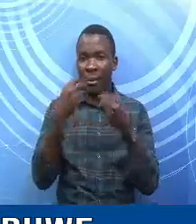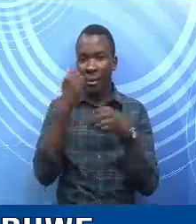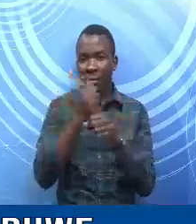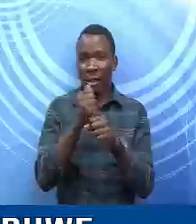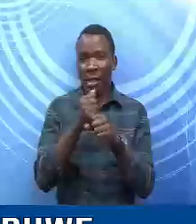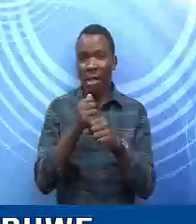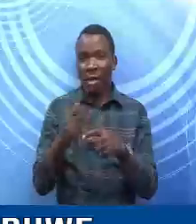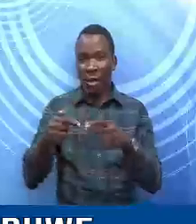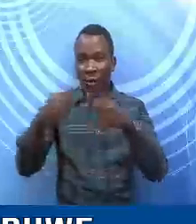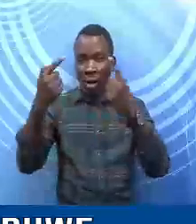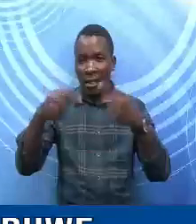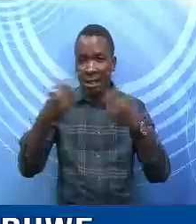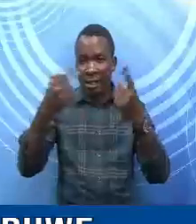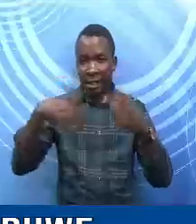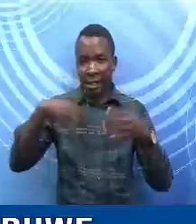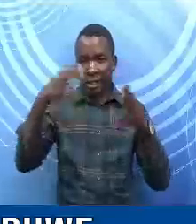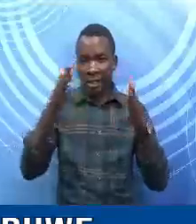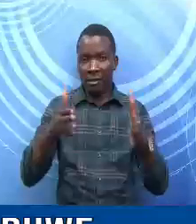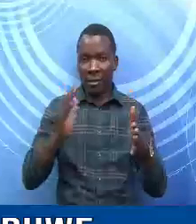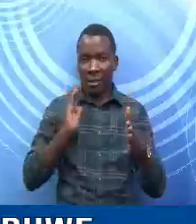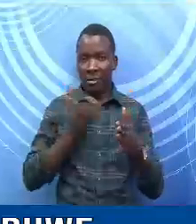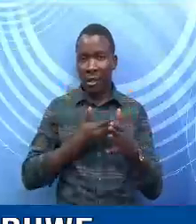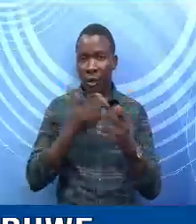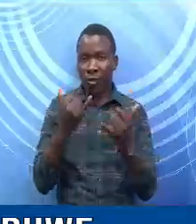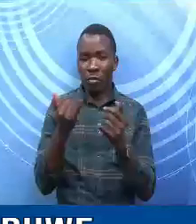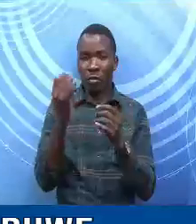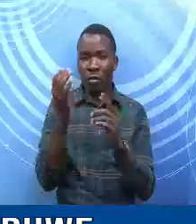bacu bumva ngo ubungubu nta n'akazi tukibona.